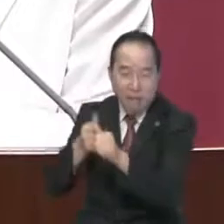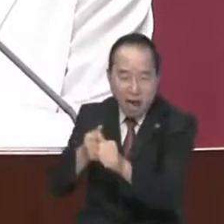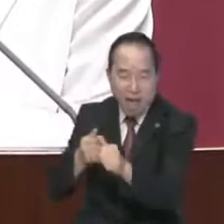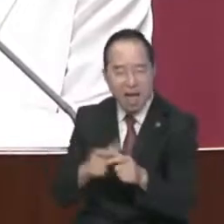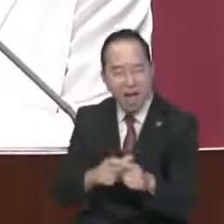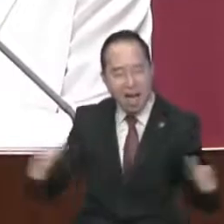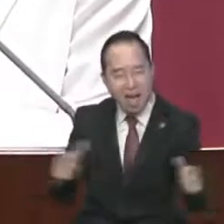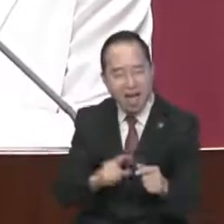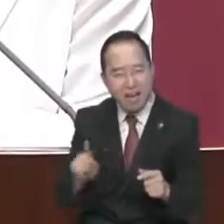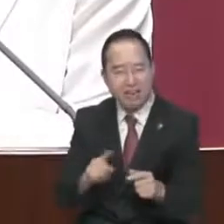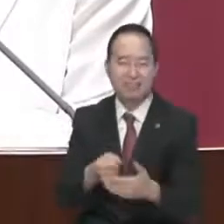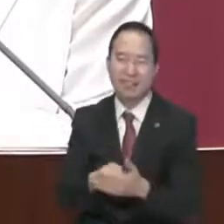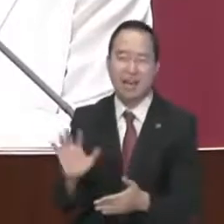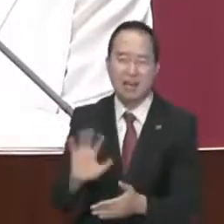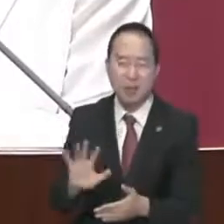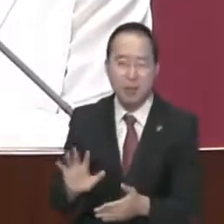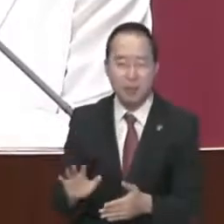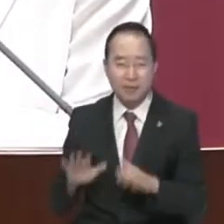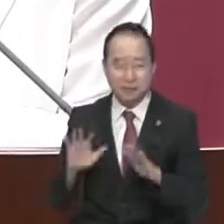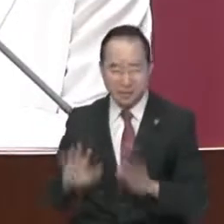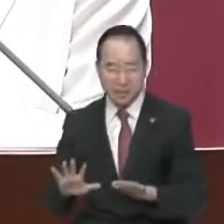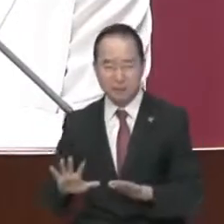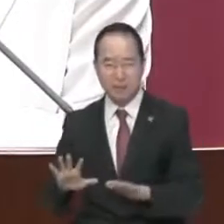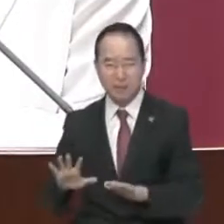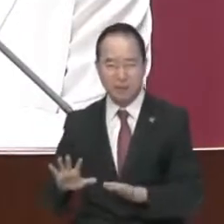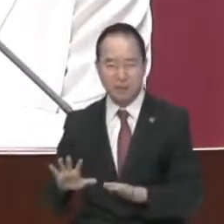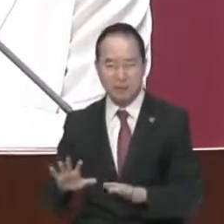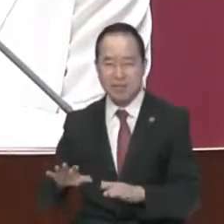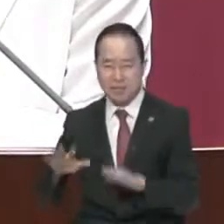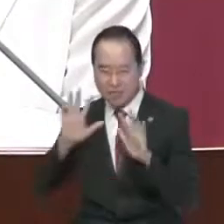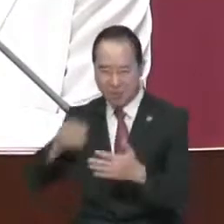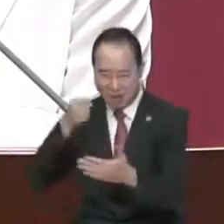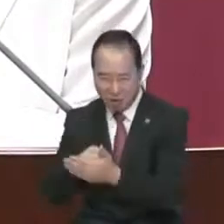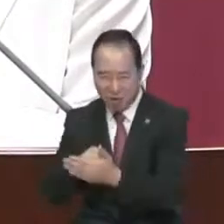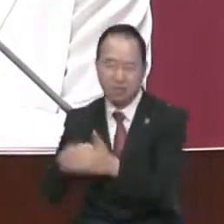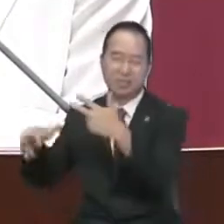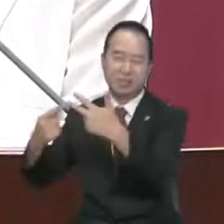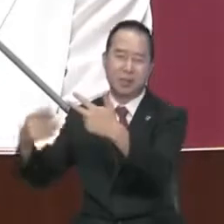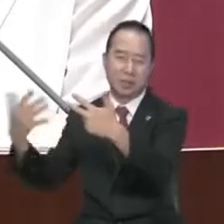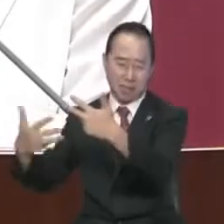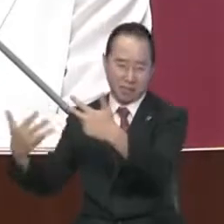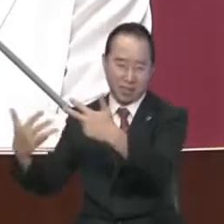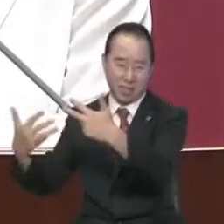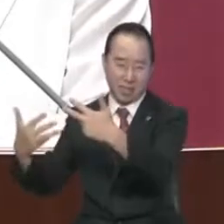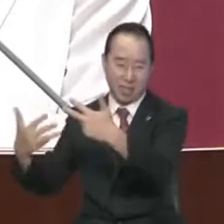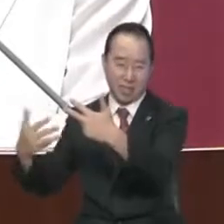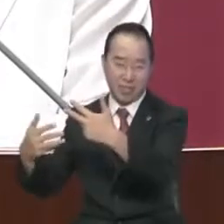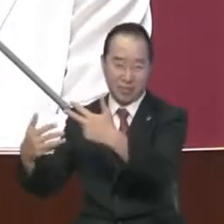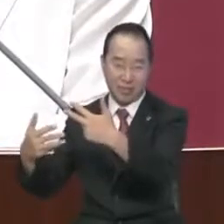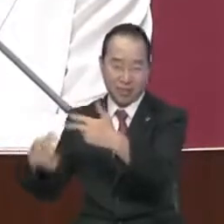아니고 현재 확정된 금액이 7조 8천억 아닙니까? 4차 그